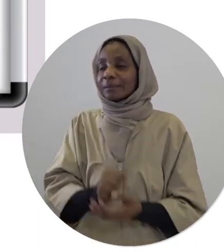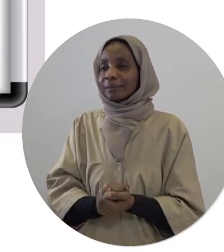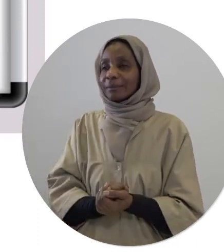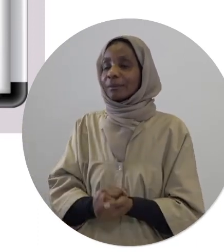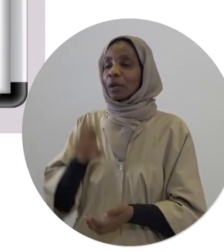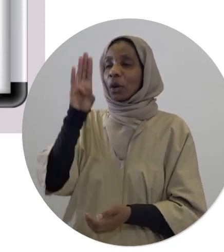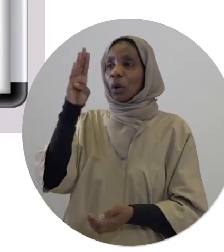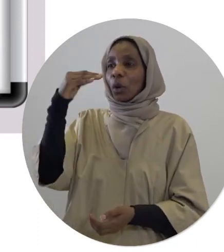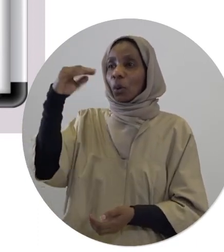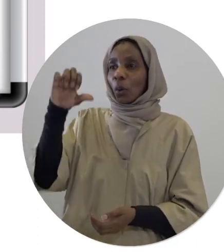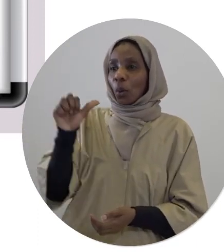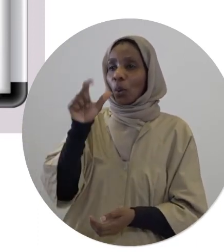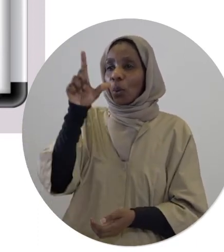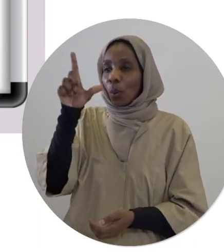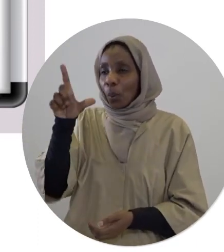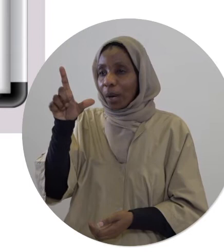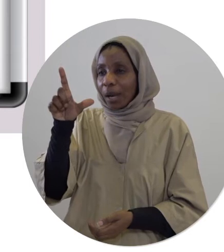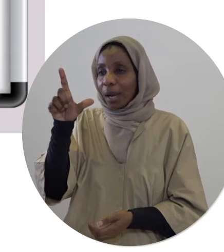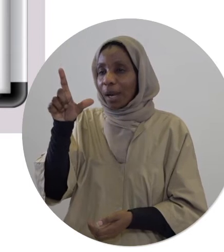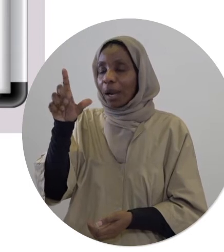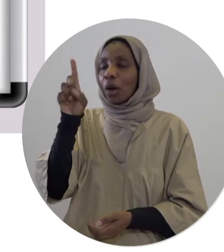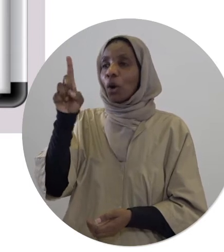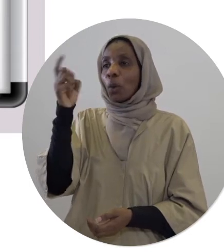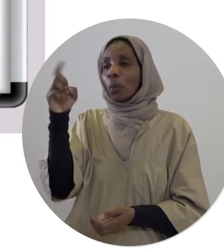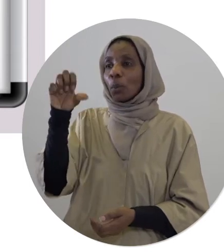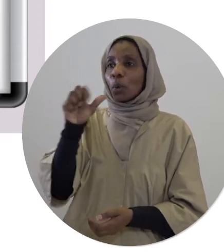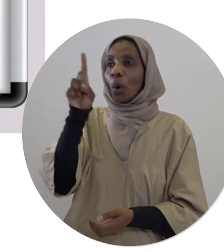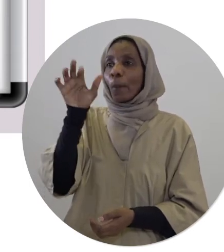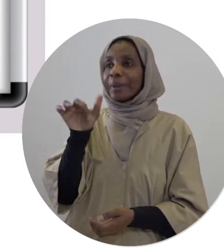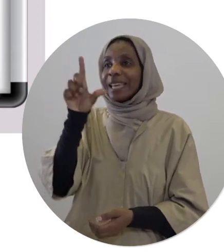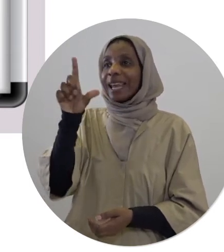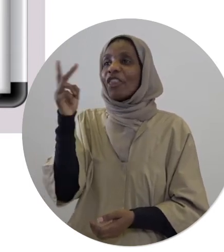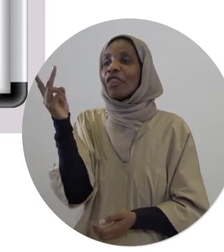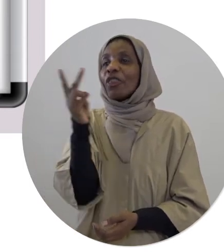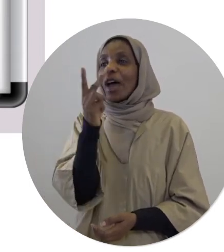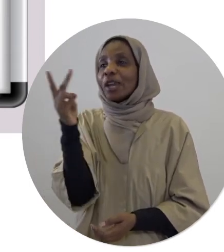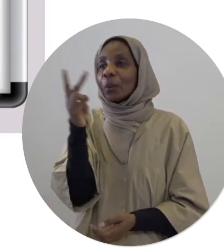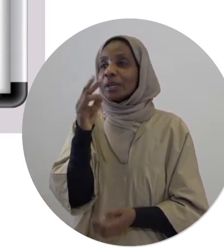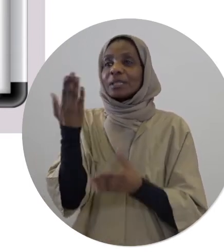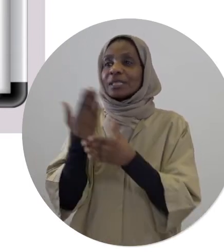فالاسم كحول الآيزوبروبيل أو كحول البروبيل الثانوي.